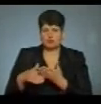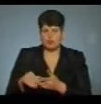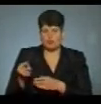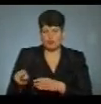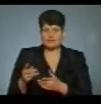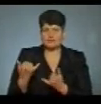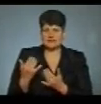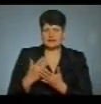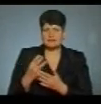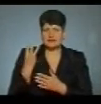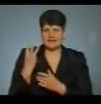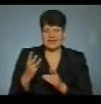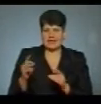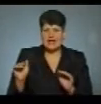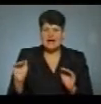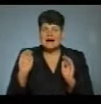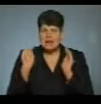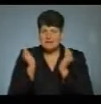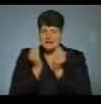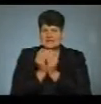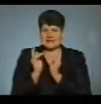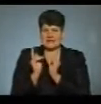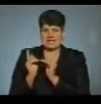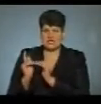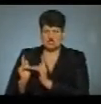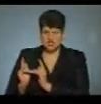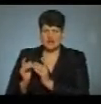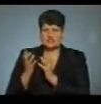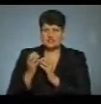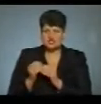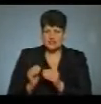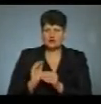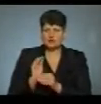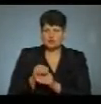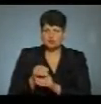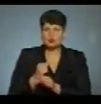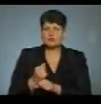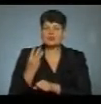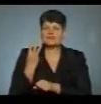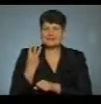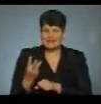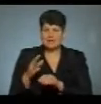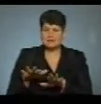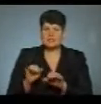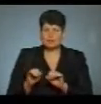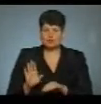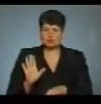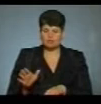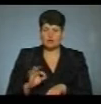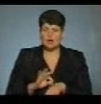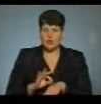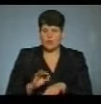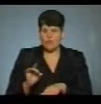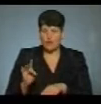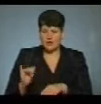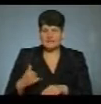три реанімаційних ліжка, додатково ще розгорнуто ще три місця, де можуть перебувати хворі. Так, і для